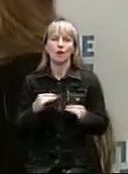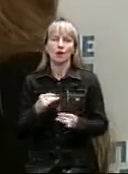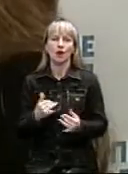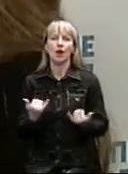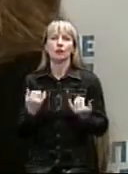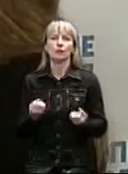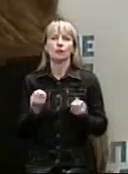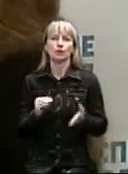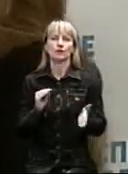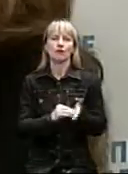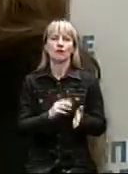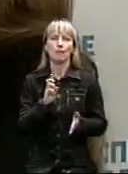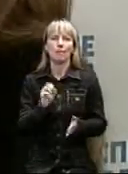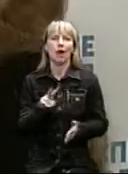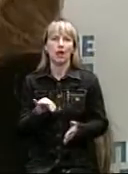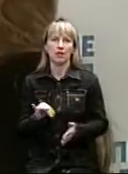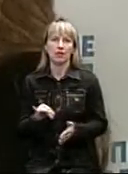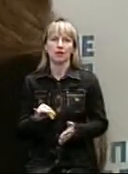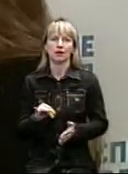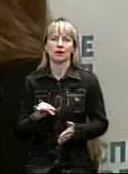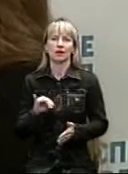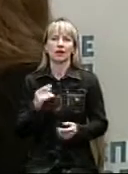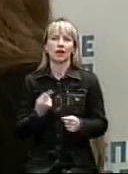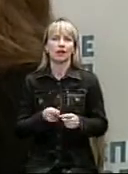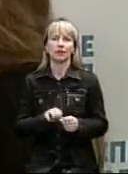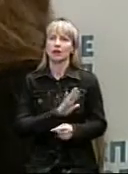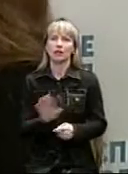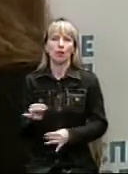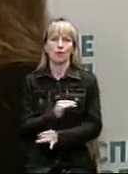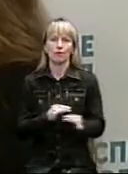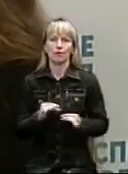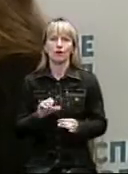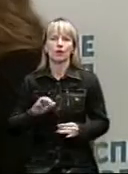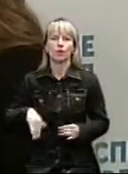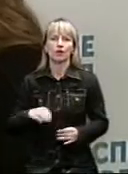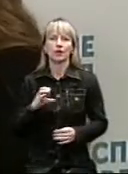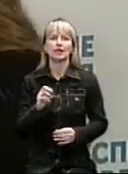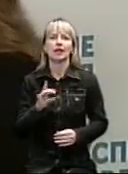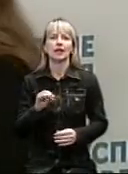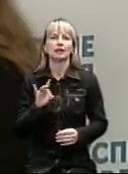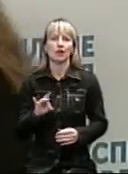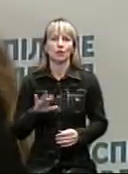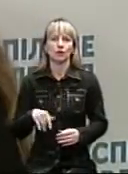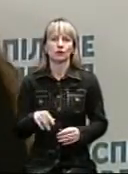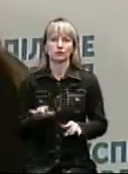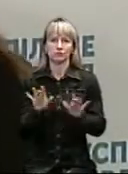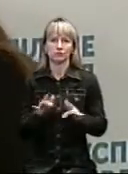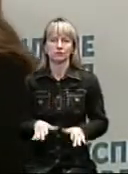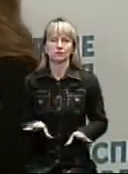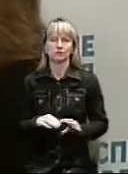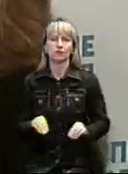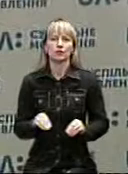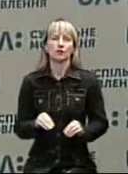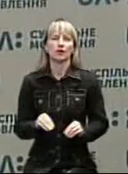зараз просто ставлять бали, здають, тобто ніхто це не обговорює. І потім секретар рахує бали, вважається, це в світі прийнята